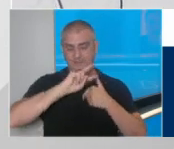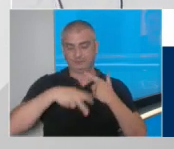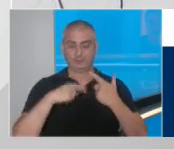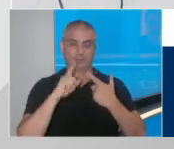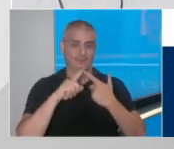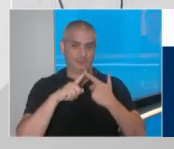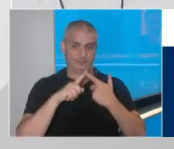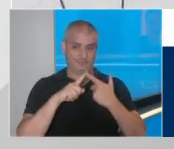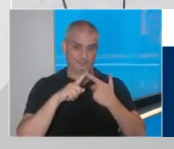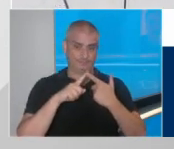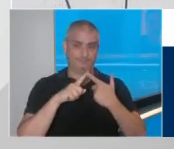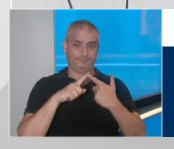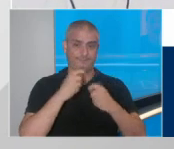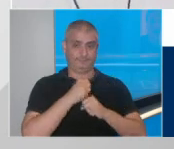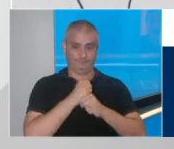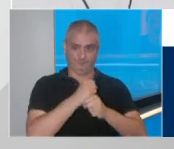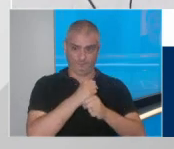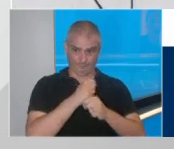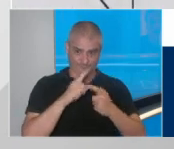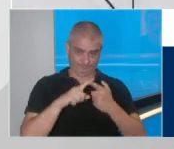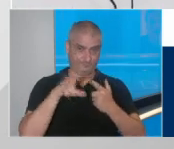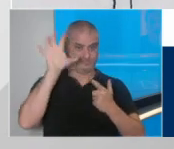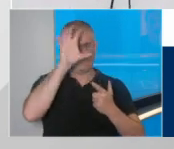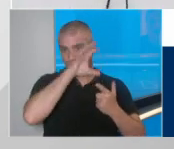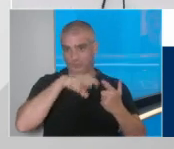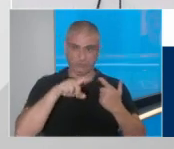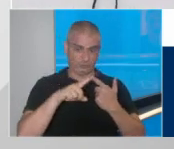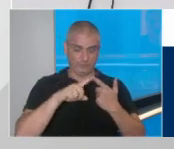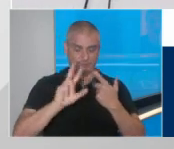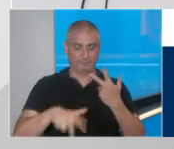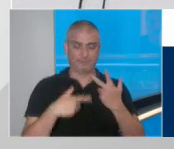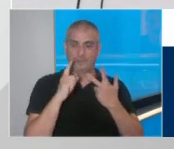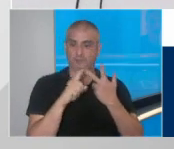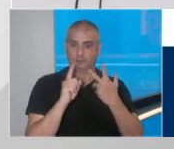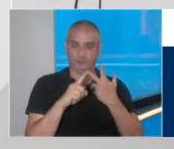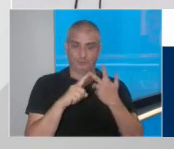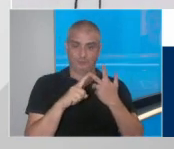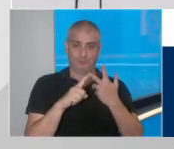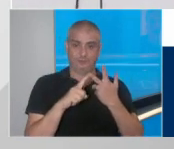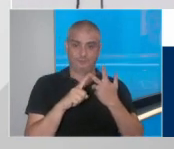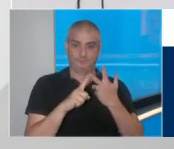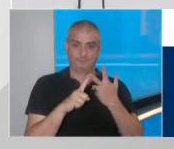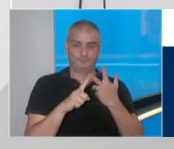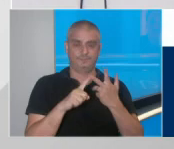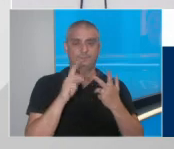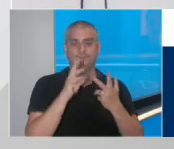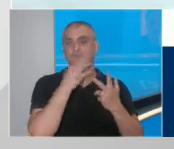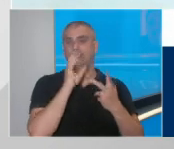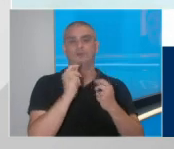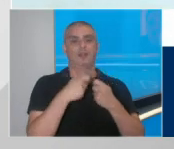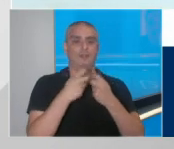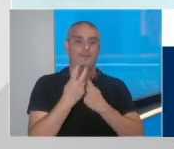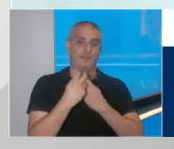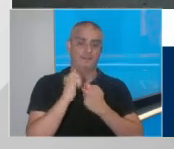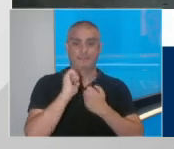השני הולך לנציגי המחוזות, כן. והפתק השלישי כאמור יהיה שאלת המתפקדים,